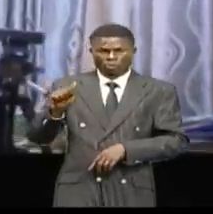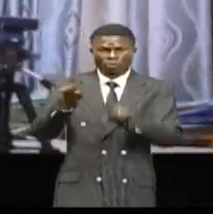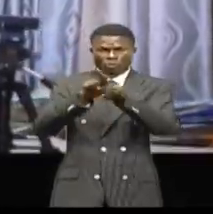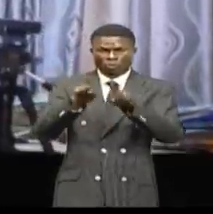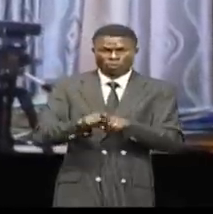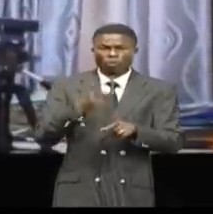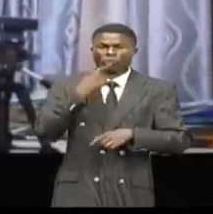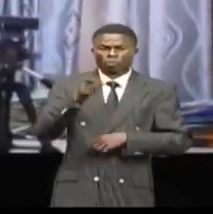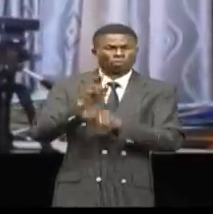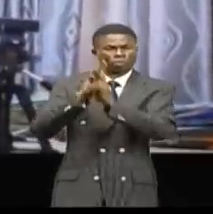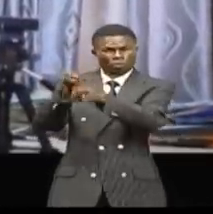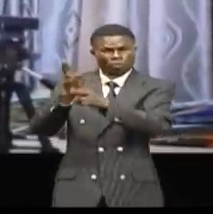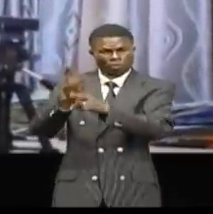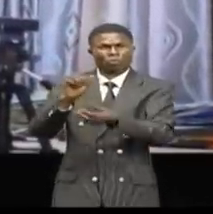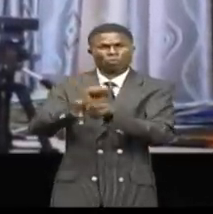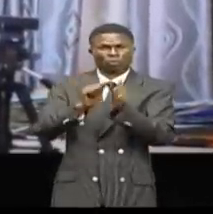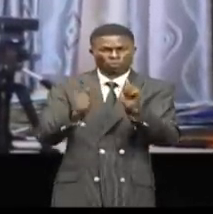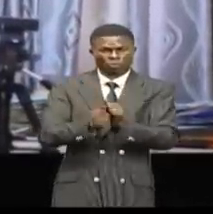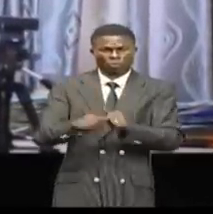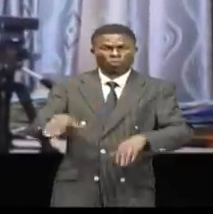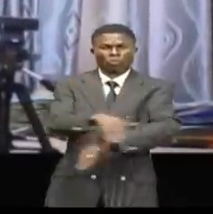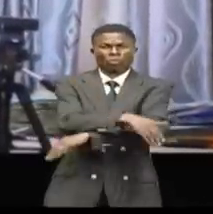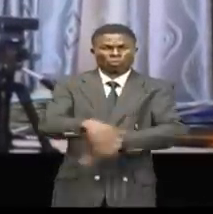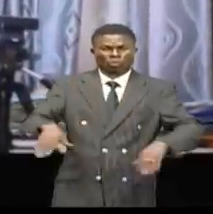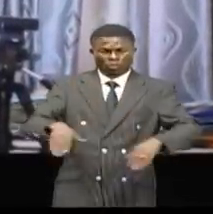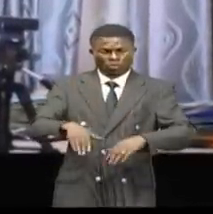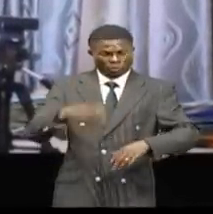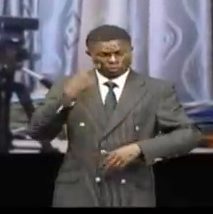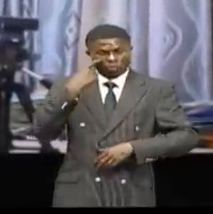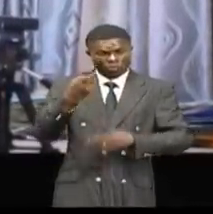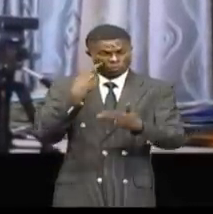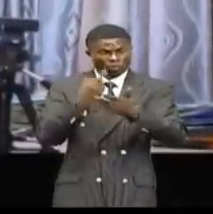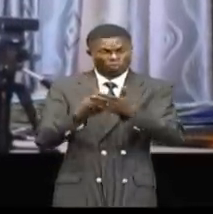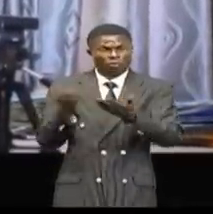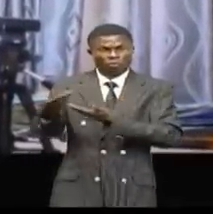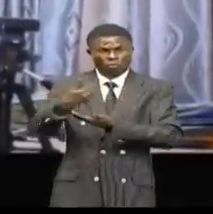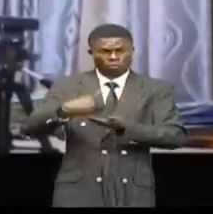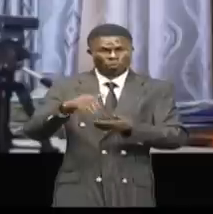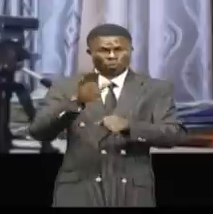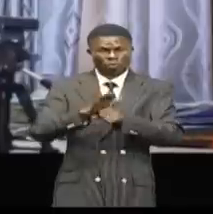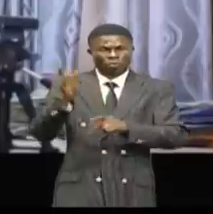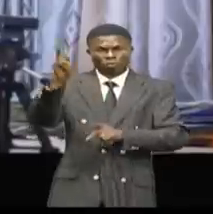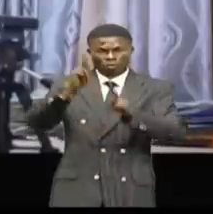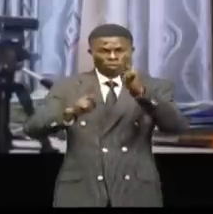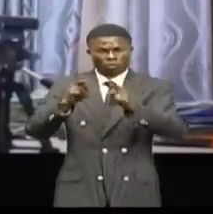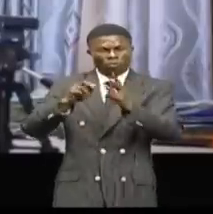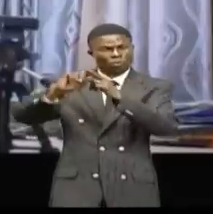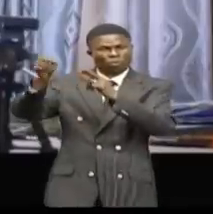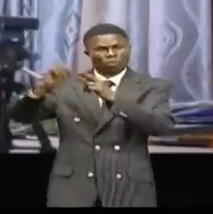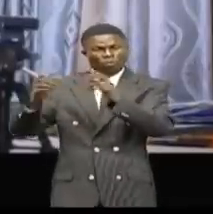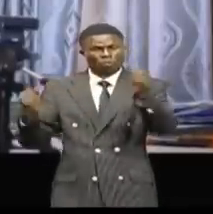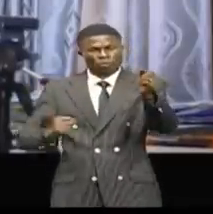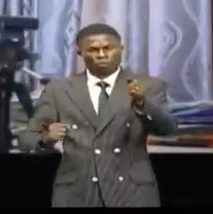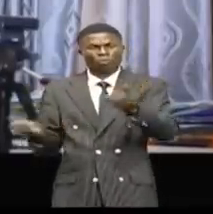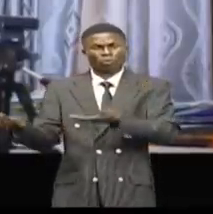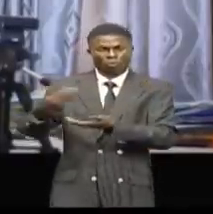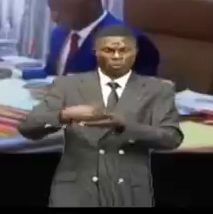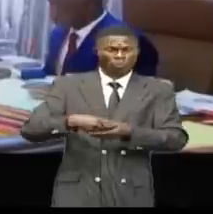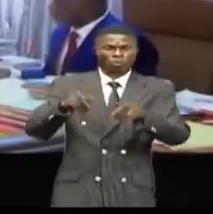par faire état de la situation aux frontières qui reste marquée par les retours de plusieurs compatriotes de l'Angola et de la